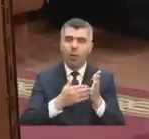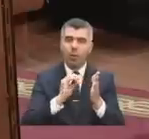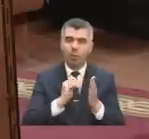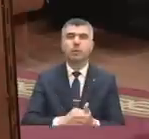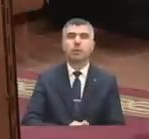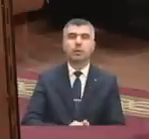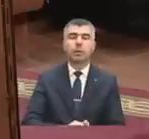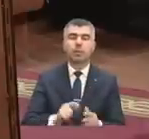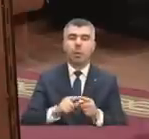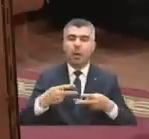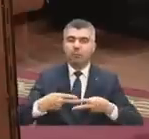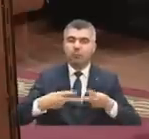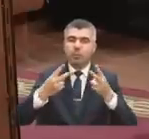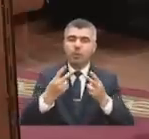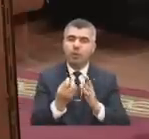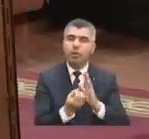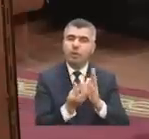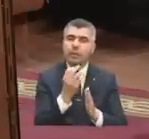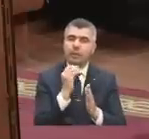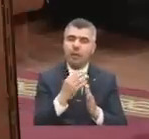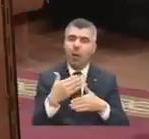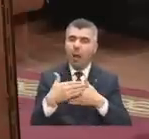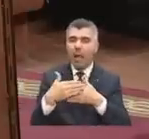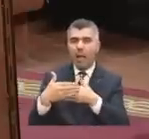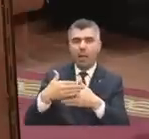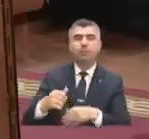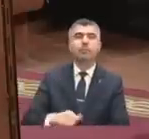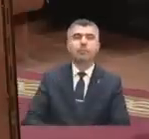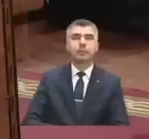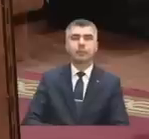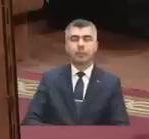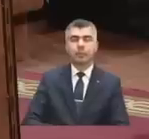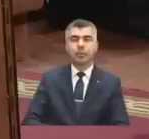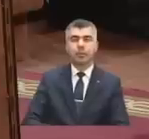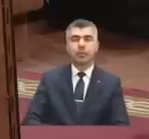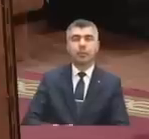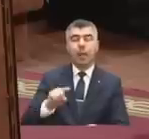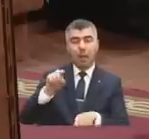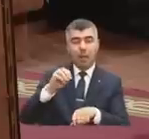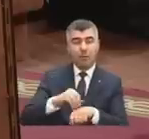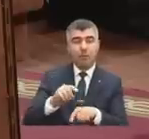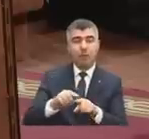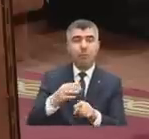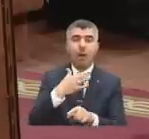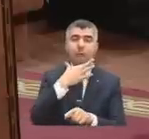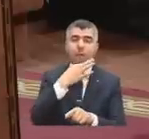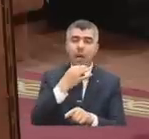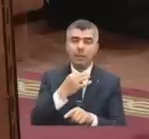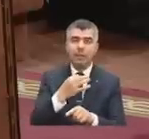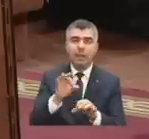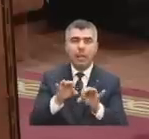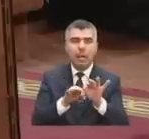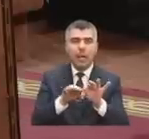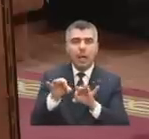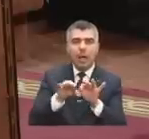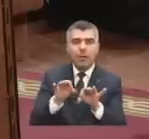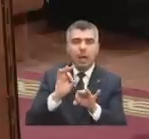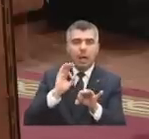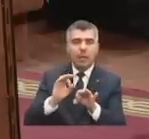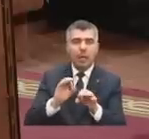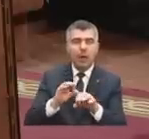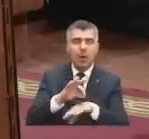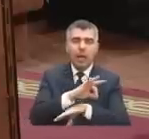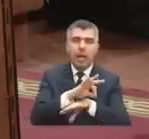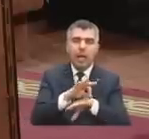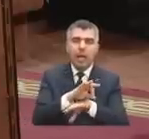به لاخراجه الى حيث الوجود وفي اطار تبسيط المساطر والاجراءات الاداريه طبقا لاحكام القانون